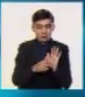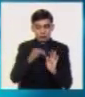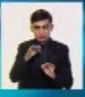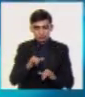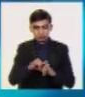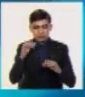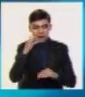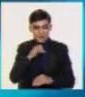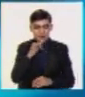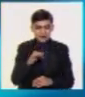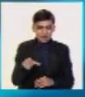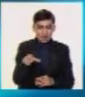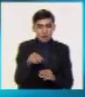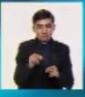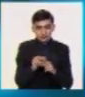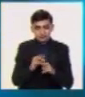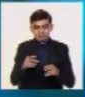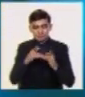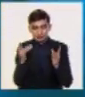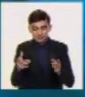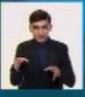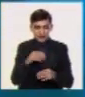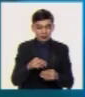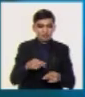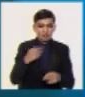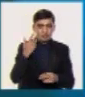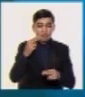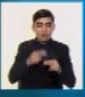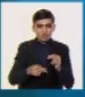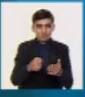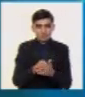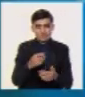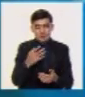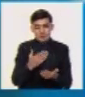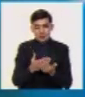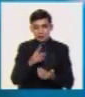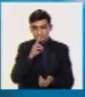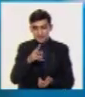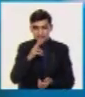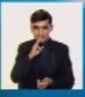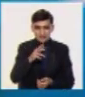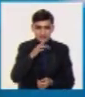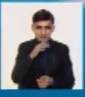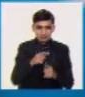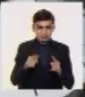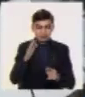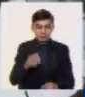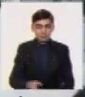жетеді дейді. Ал жол айрықтарды салу жұмыстарының толыққанды аяқталуына әлі 1-2 жыл уақыт кетеді екен.